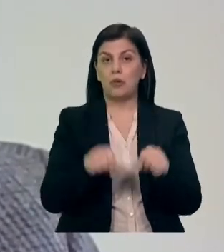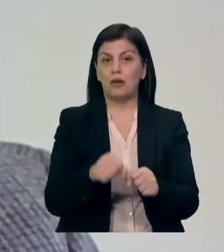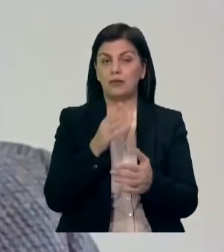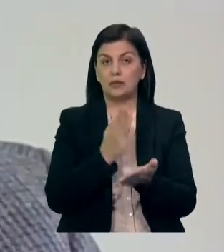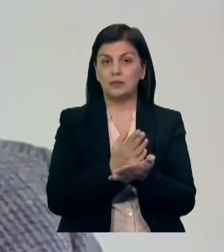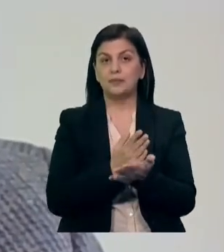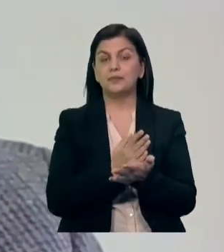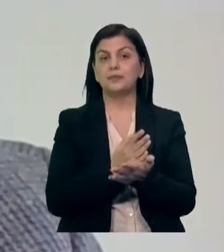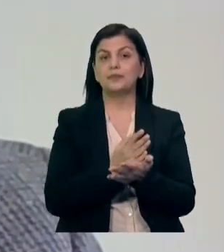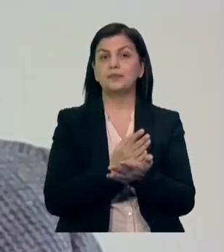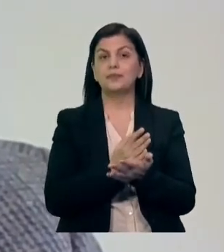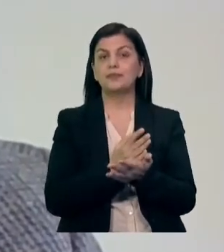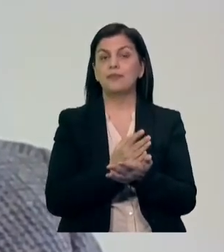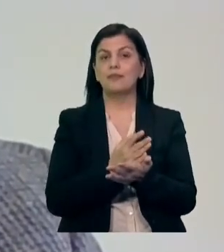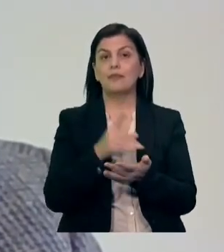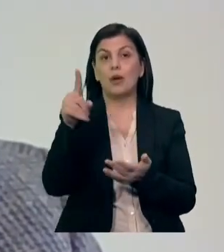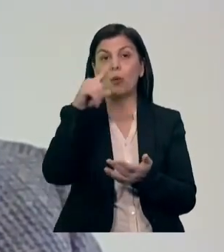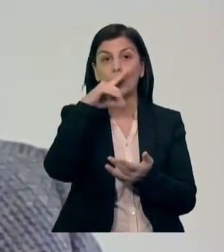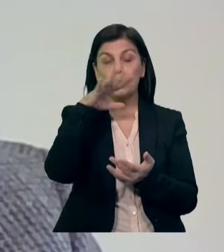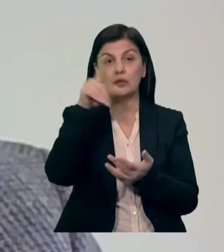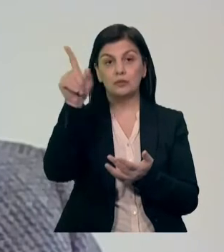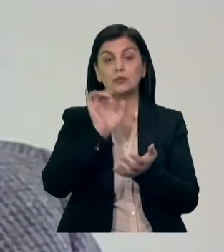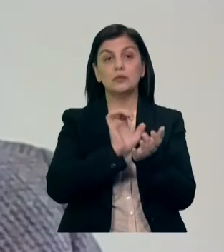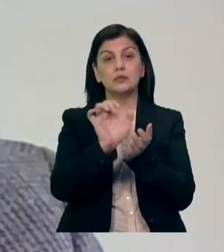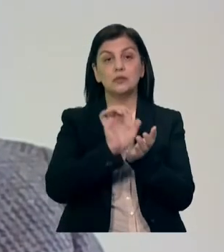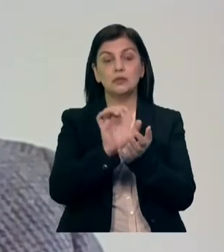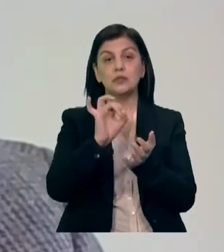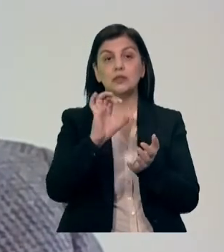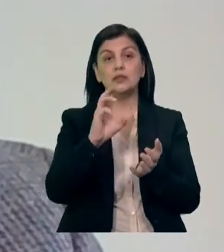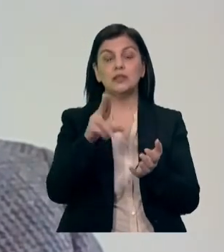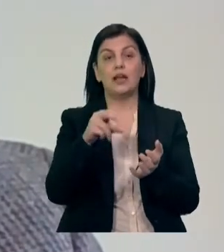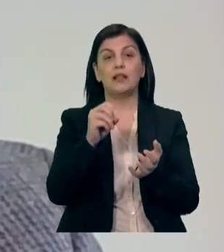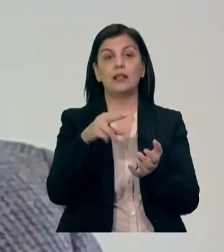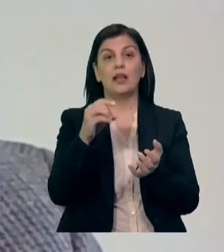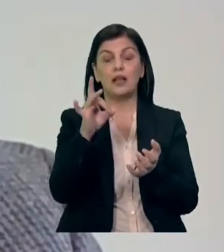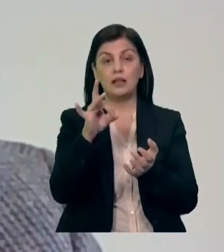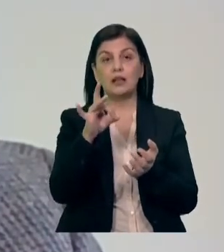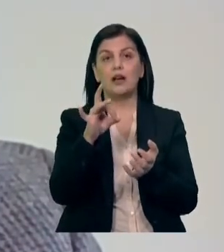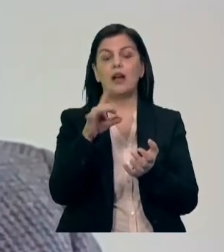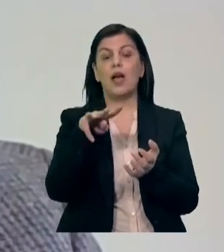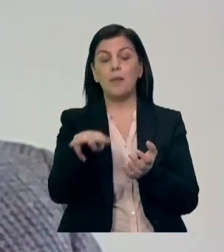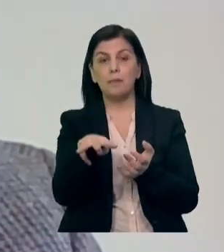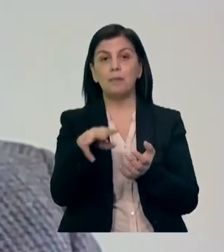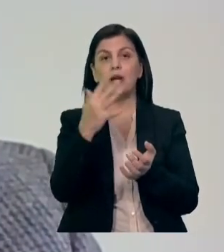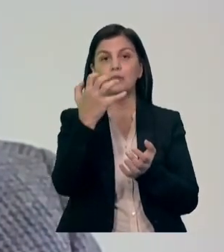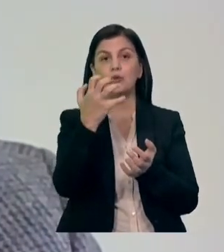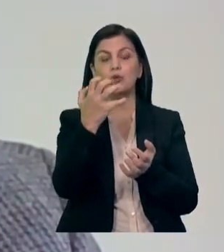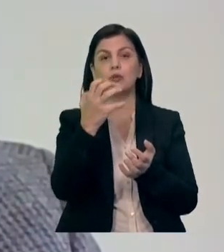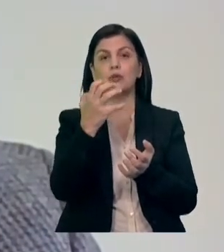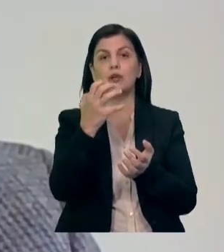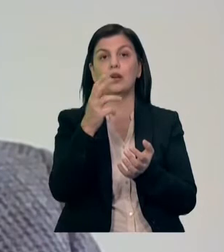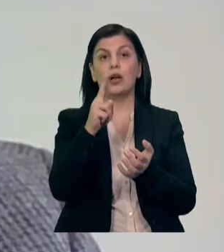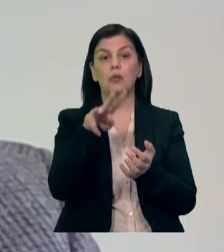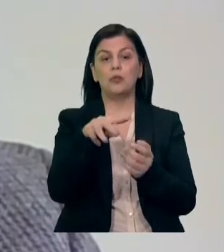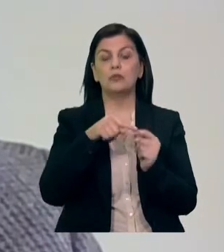sistemidir. Rusların elindeki İskender M füzesi ise 500 kilometre menzile sahip